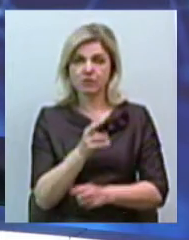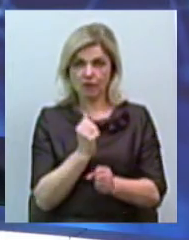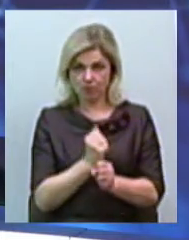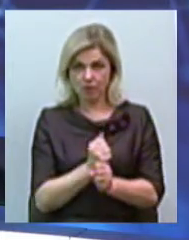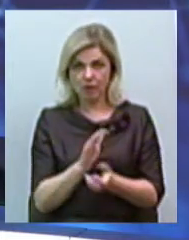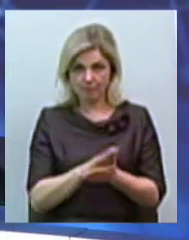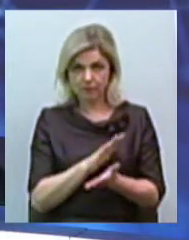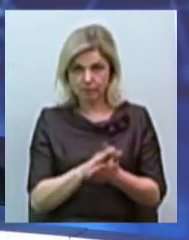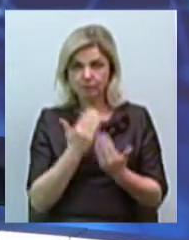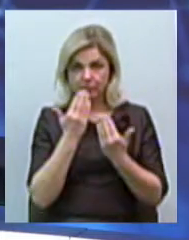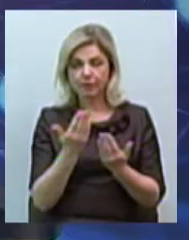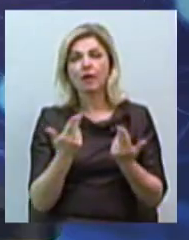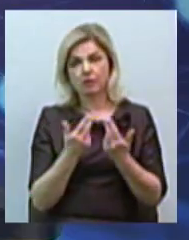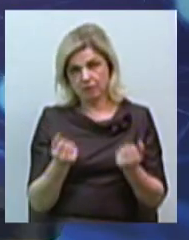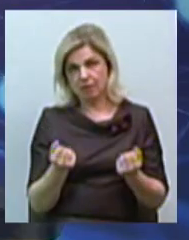безкоштовно? Так,